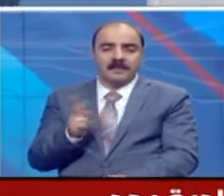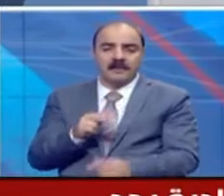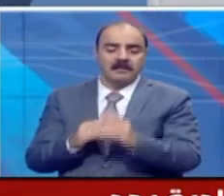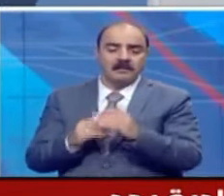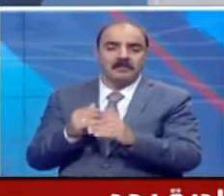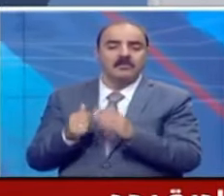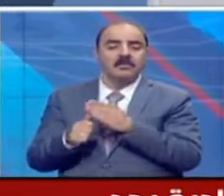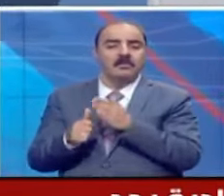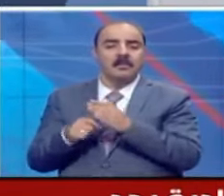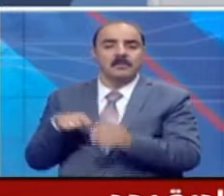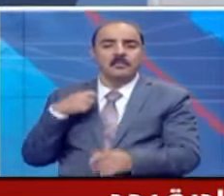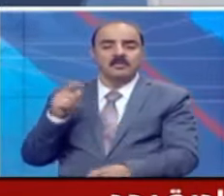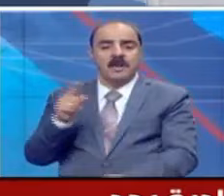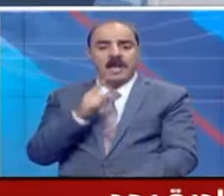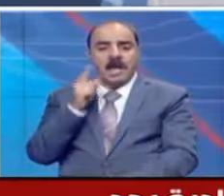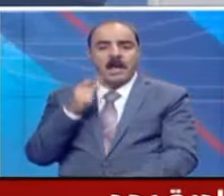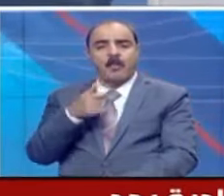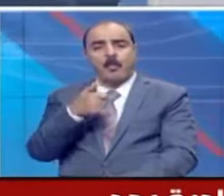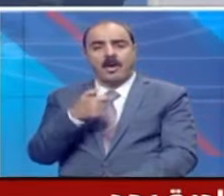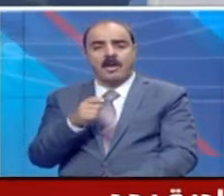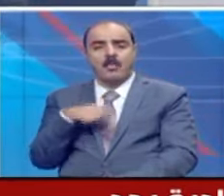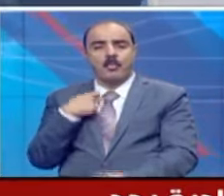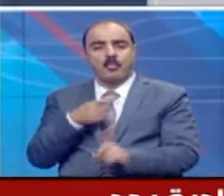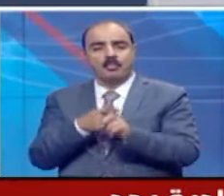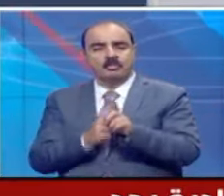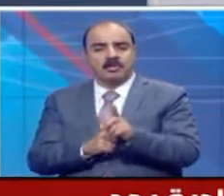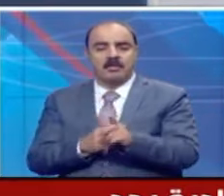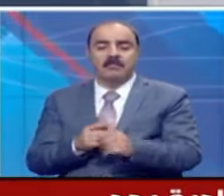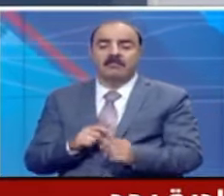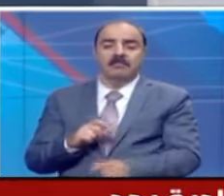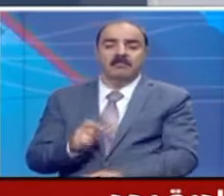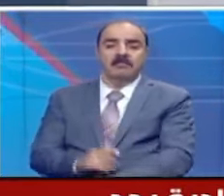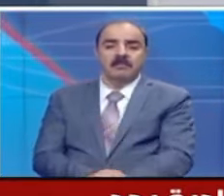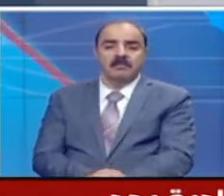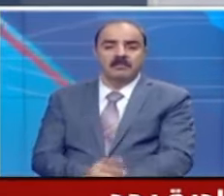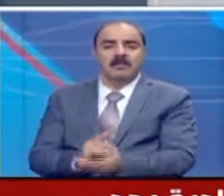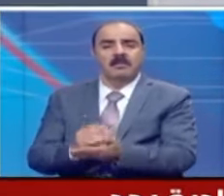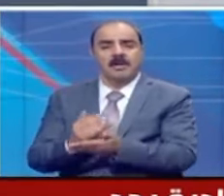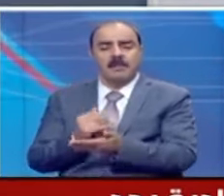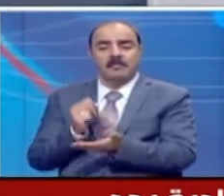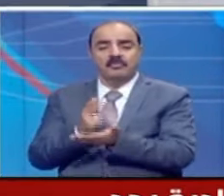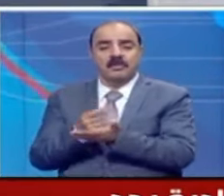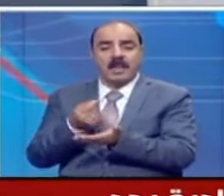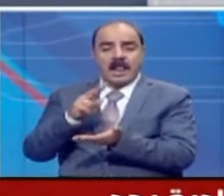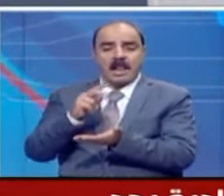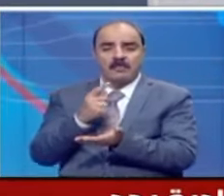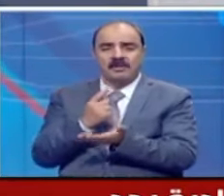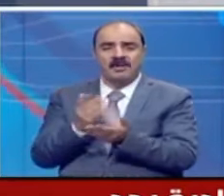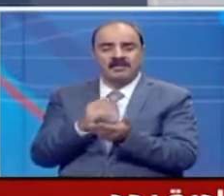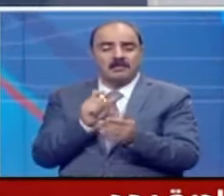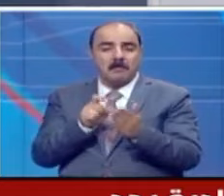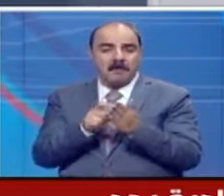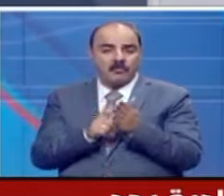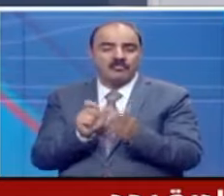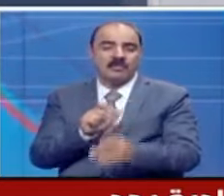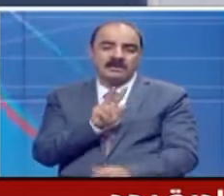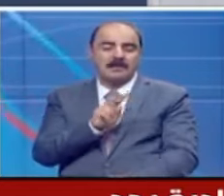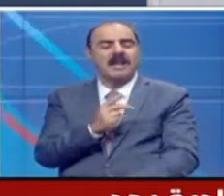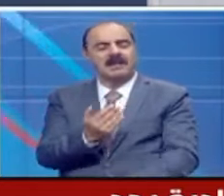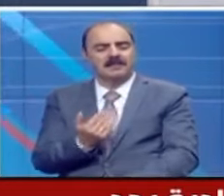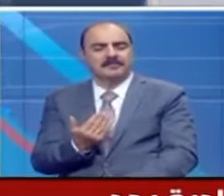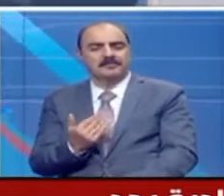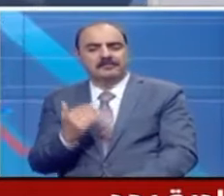1200 جنيه للدرجات من مدير عام إلى وكيل أول وزارة، وذلك من خلال تبكير صرف العلاوة